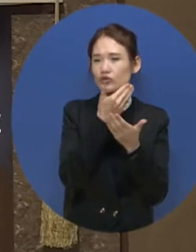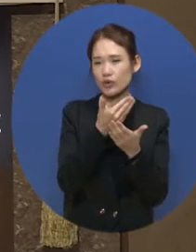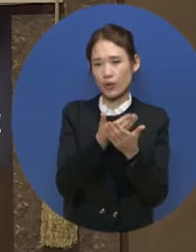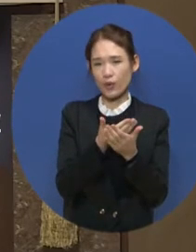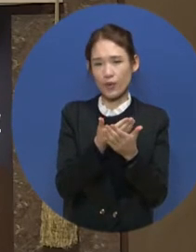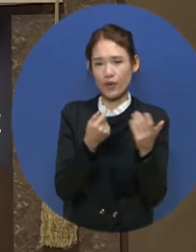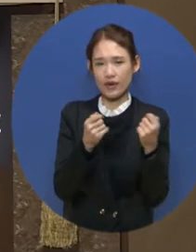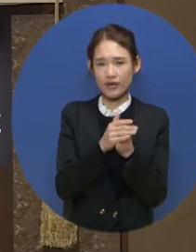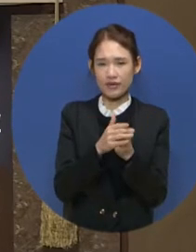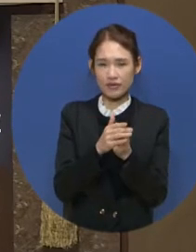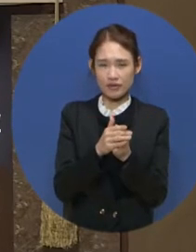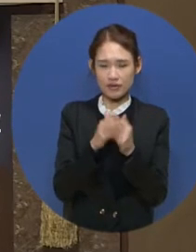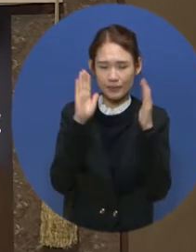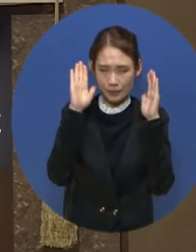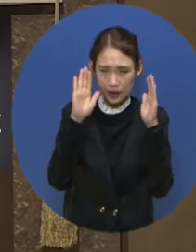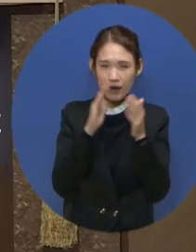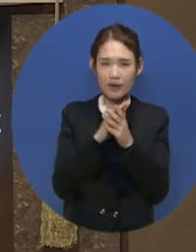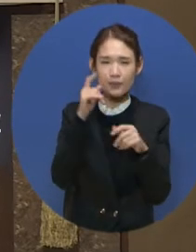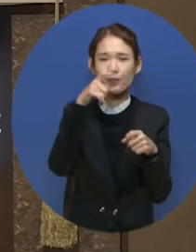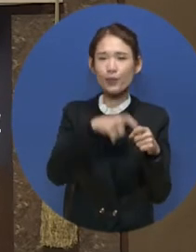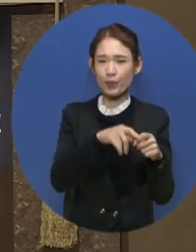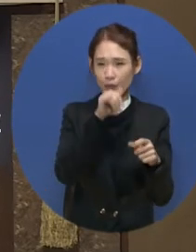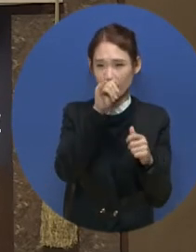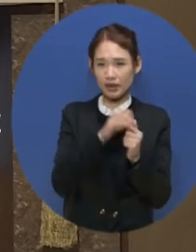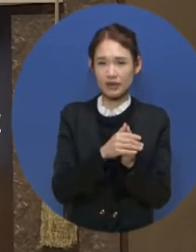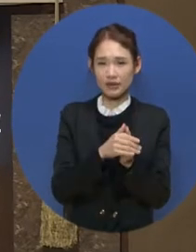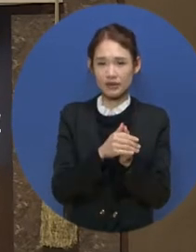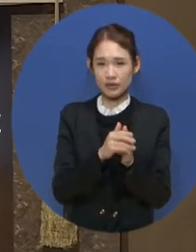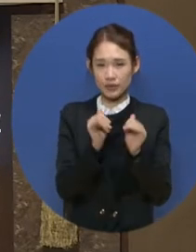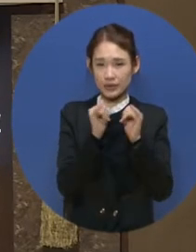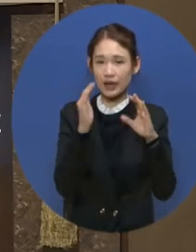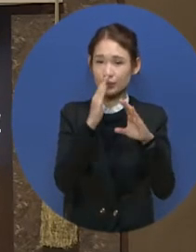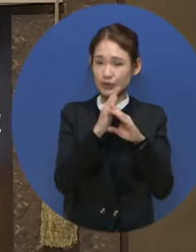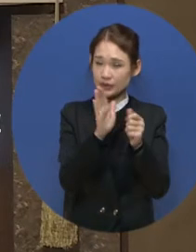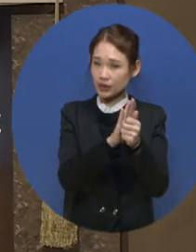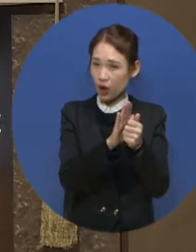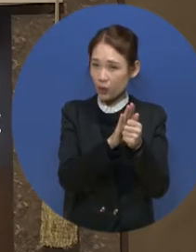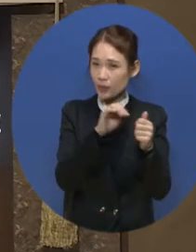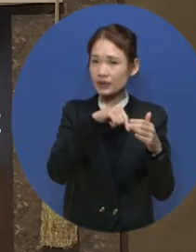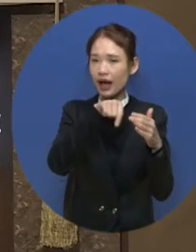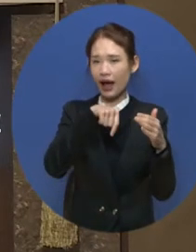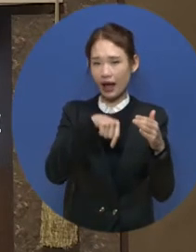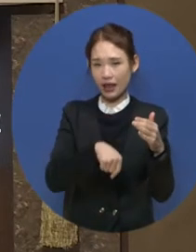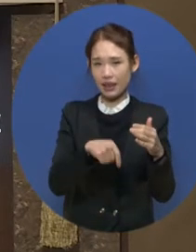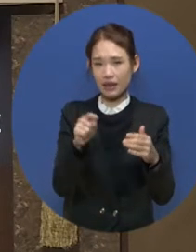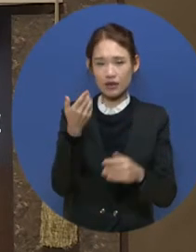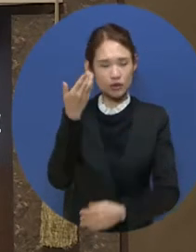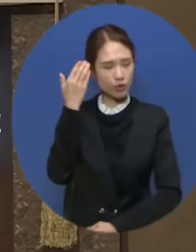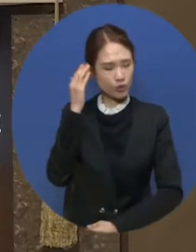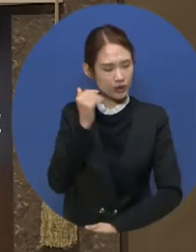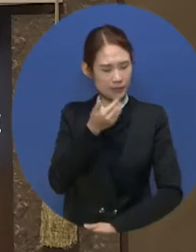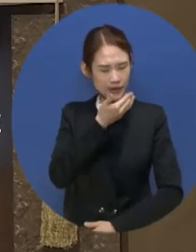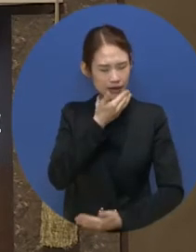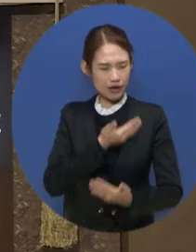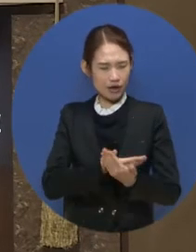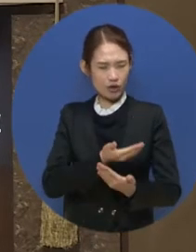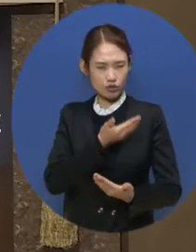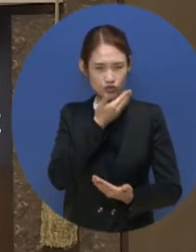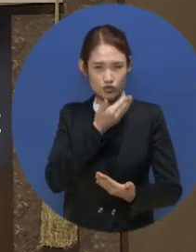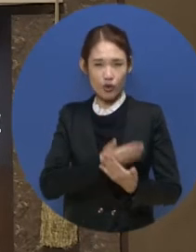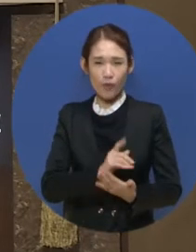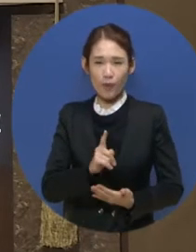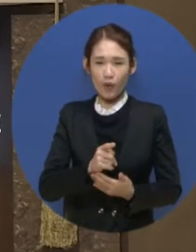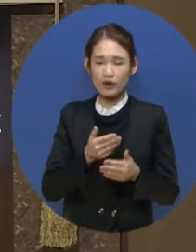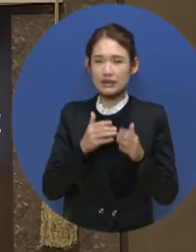하는 재앙이 있습니다 그리고 이제 그런 사람 중심 서비스 중에 요즘 이제 학기 cu 가 탈